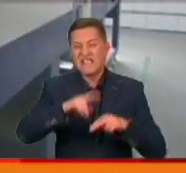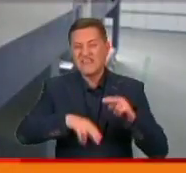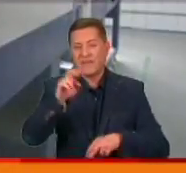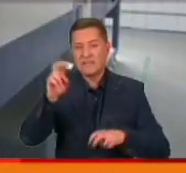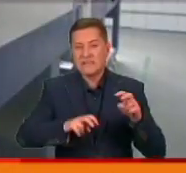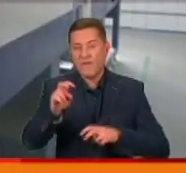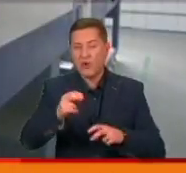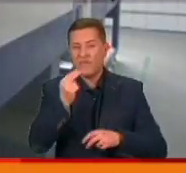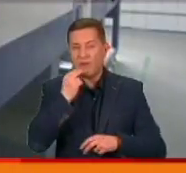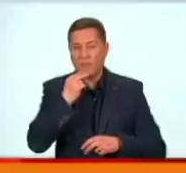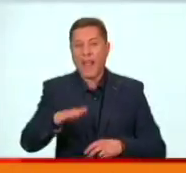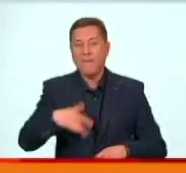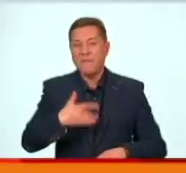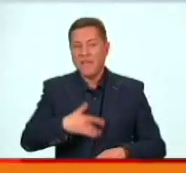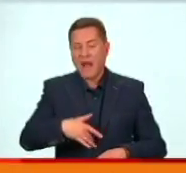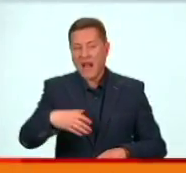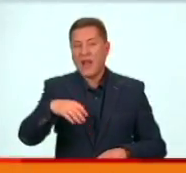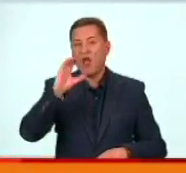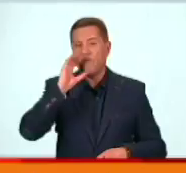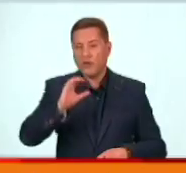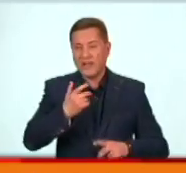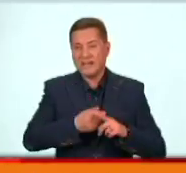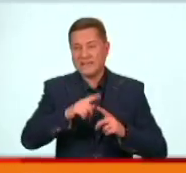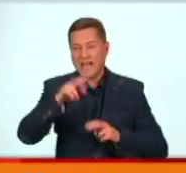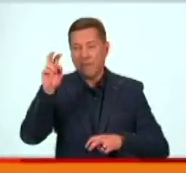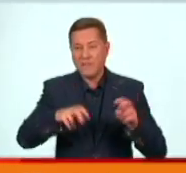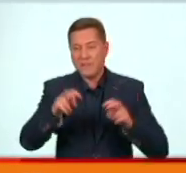із виробництва мінеральної води. Це підприємство було